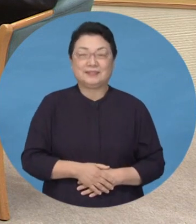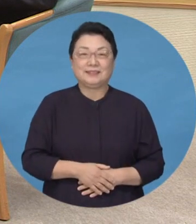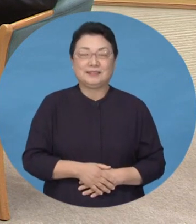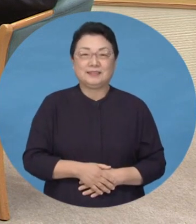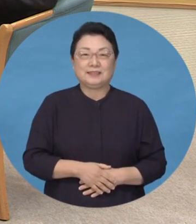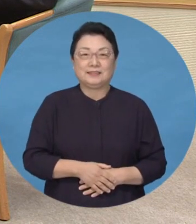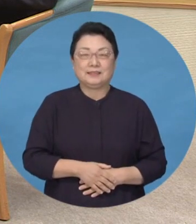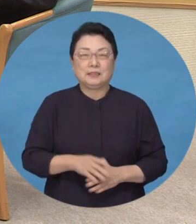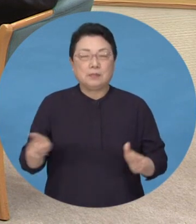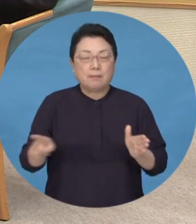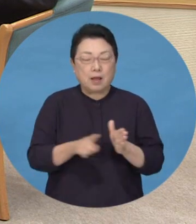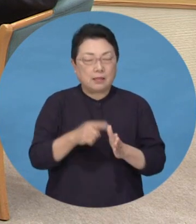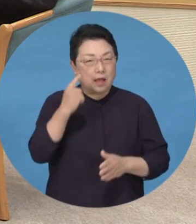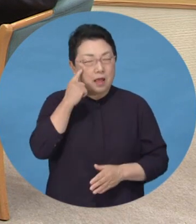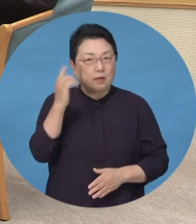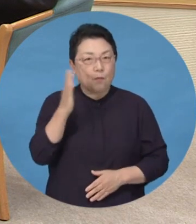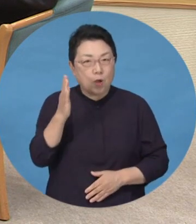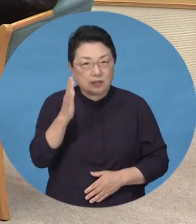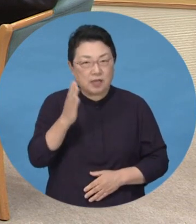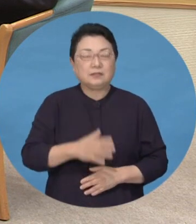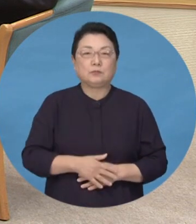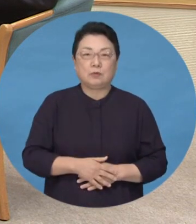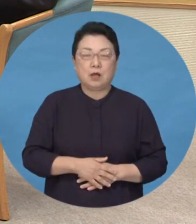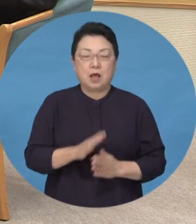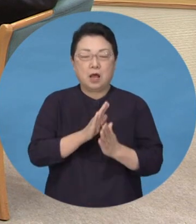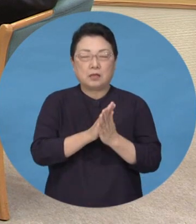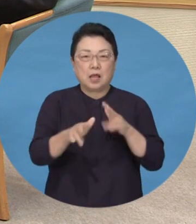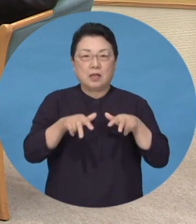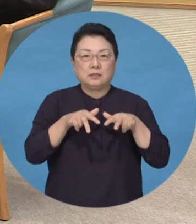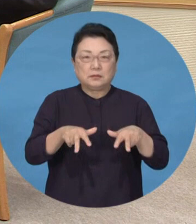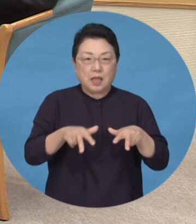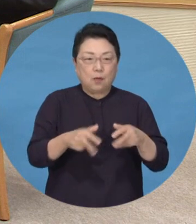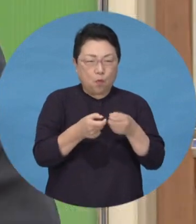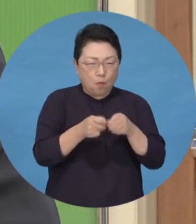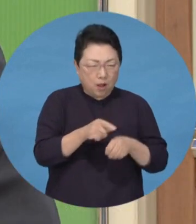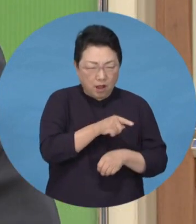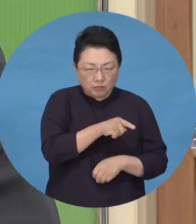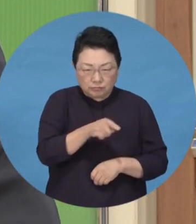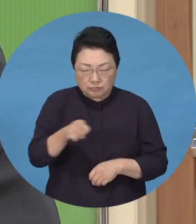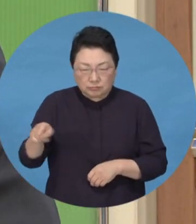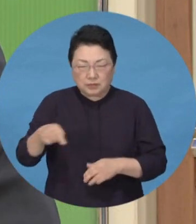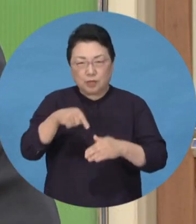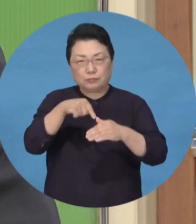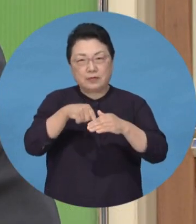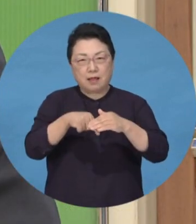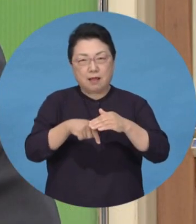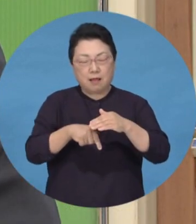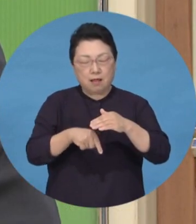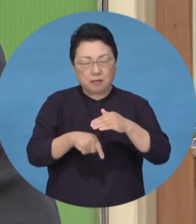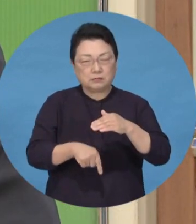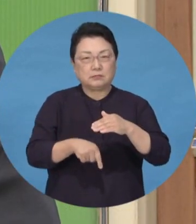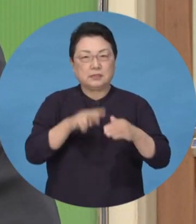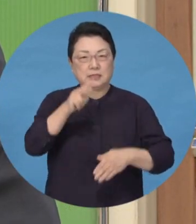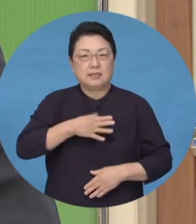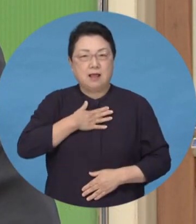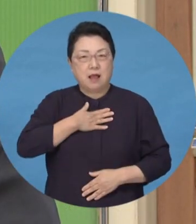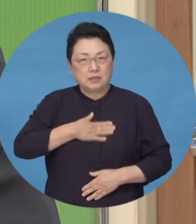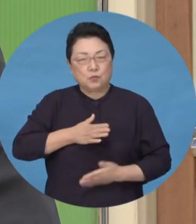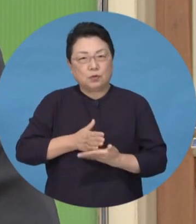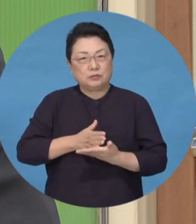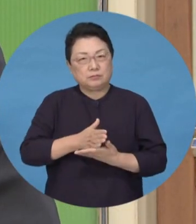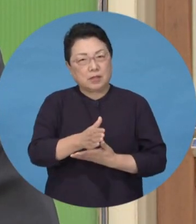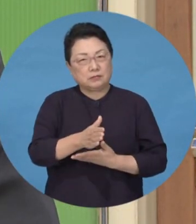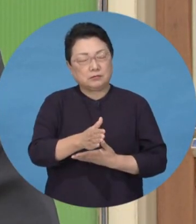気づかなかったようなこととかa 県政を総ざらいする中でより深い木理解の出発点